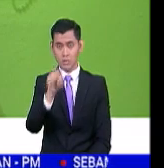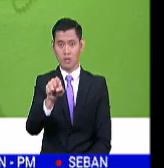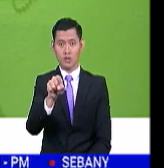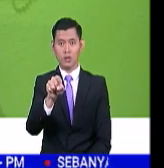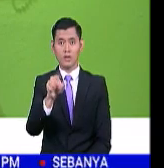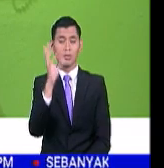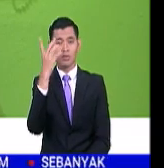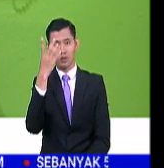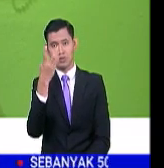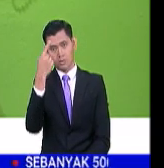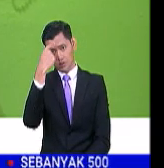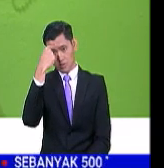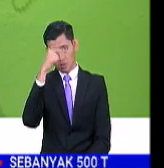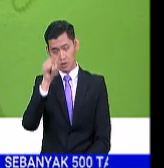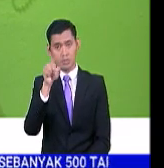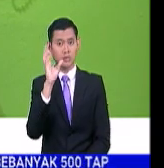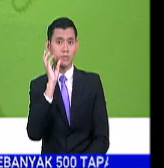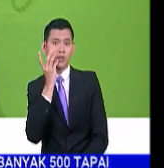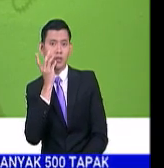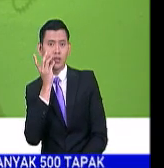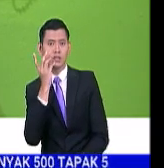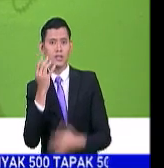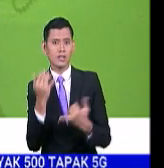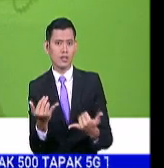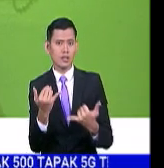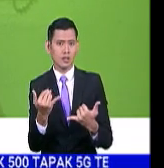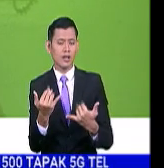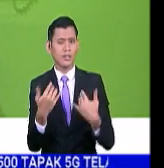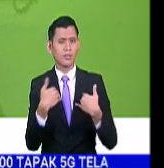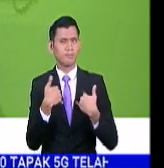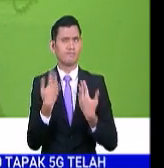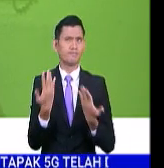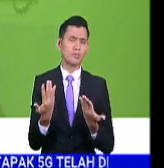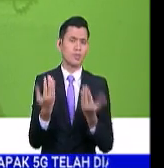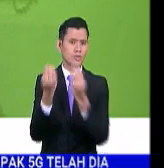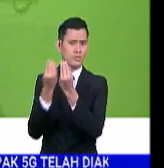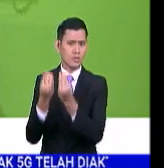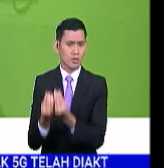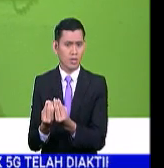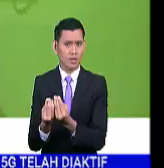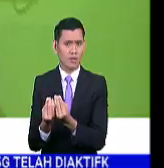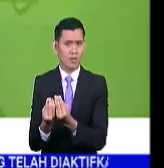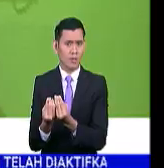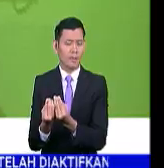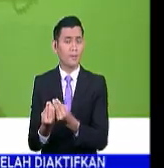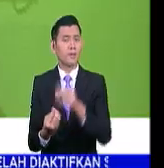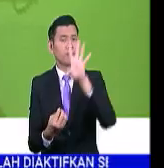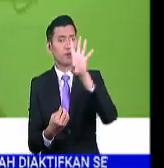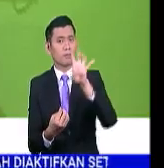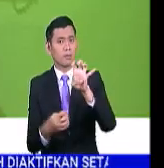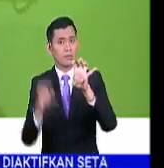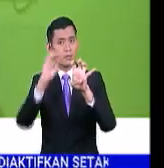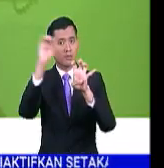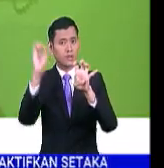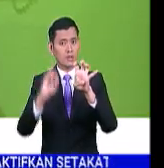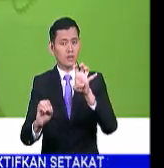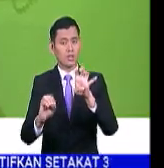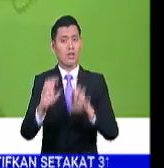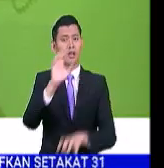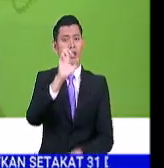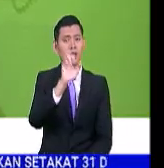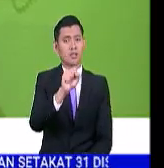negara di kawasan muda akan berada sekurang-kurangnya pada dudukan 40%